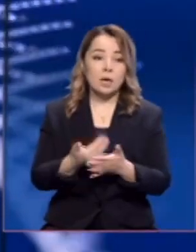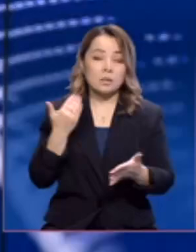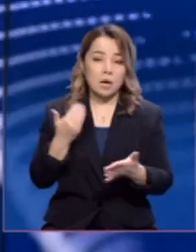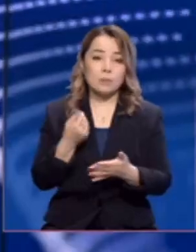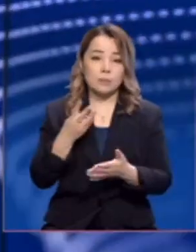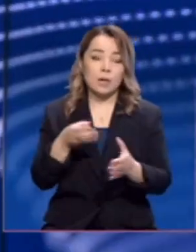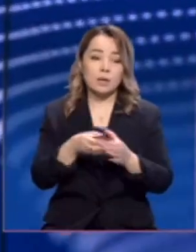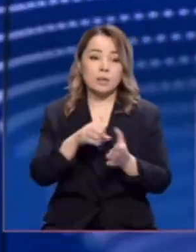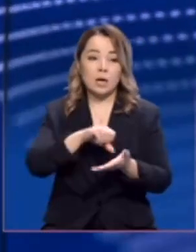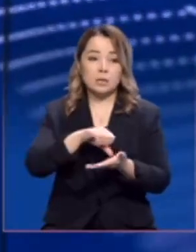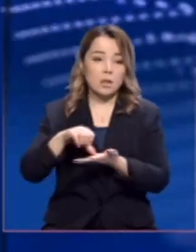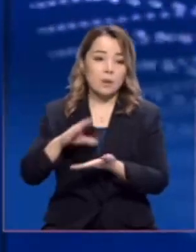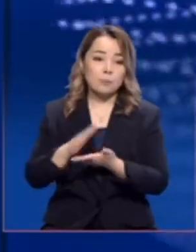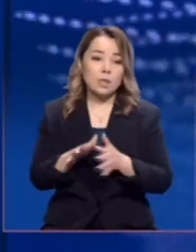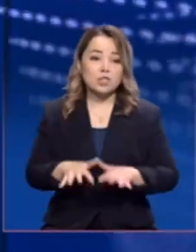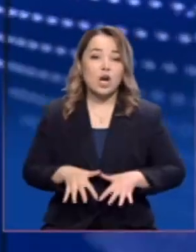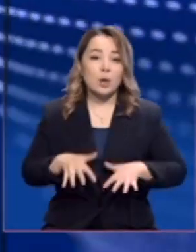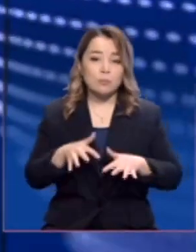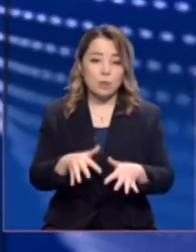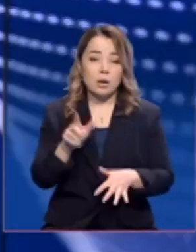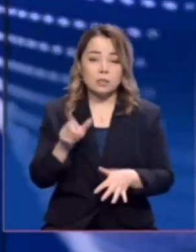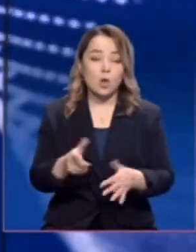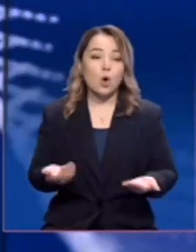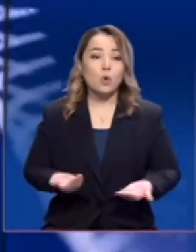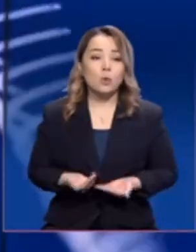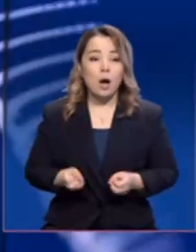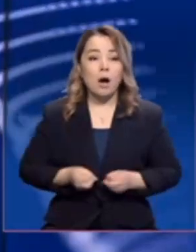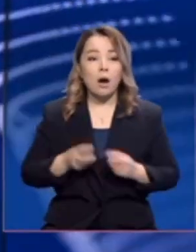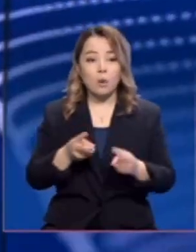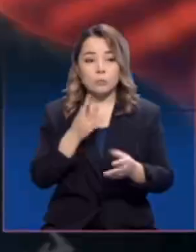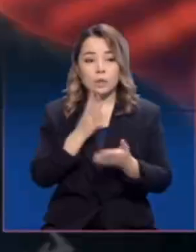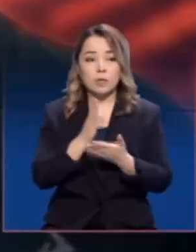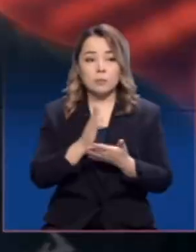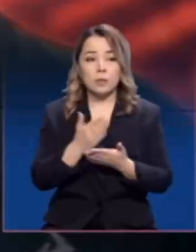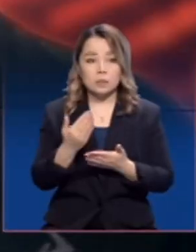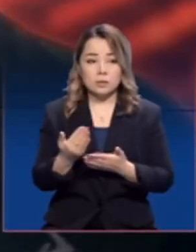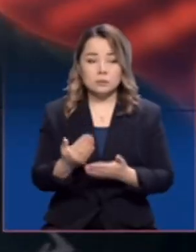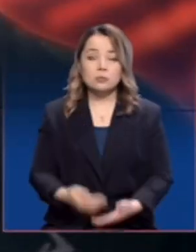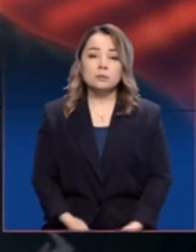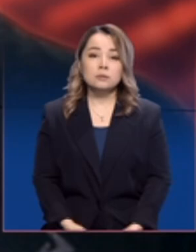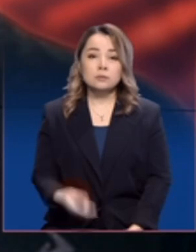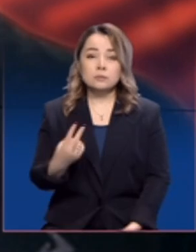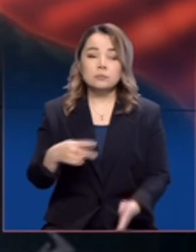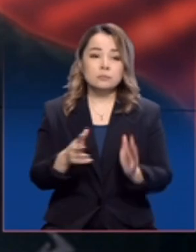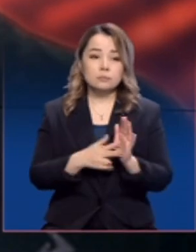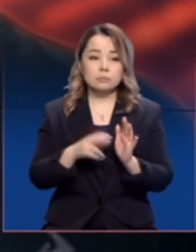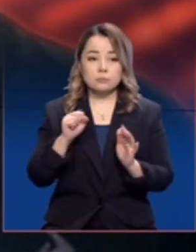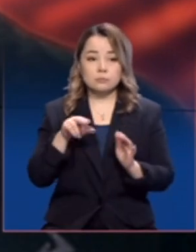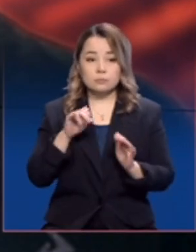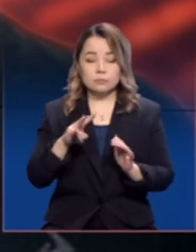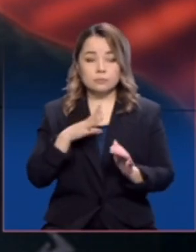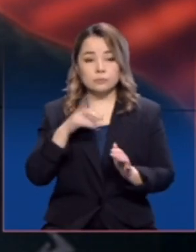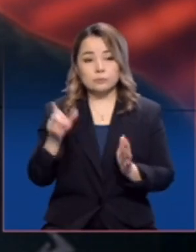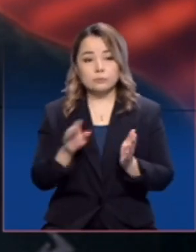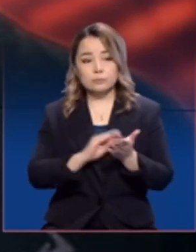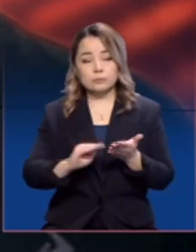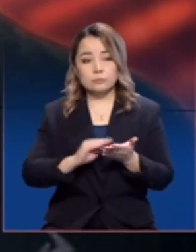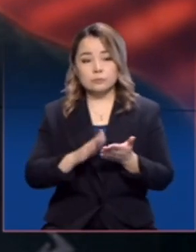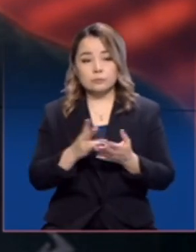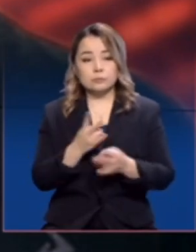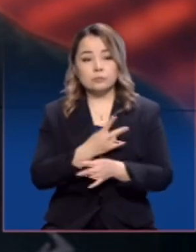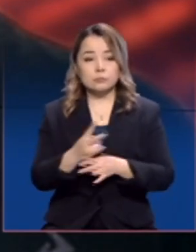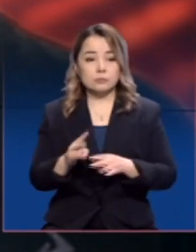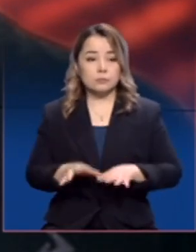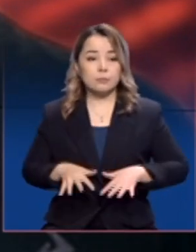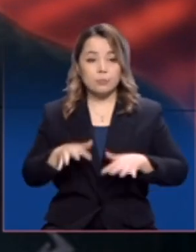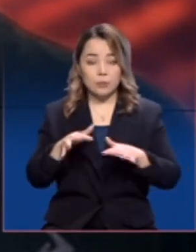бірнеше редакторға шабуыл жасалып, өмірлеріне қауіп төнген еді. Ал 28 ақпанда журналистерге арандатушылық